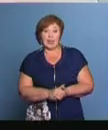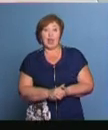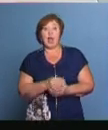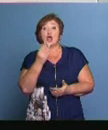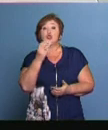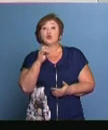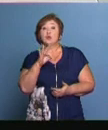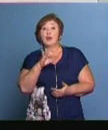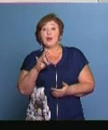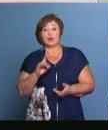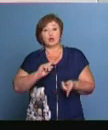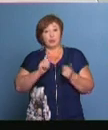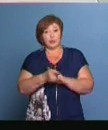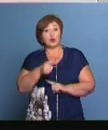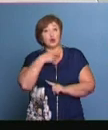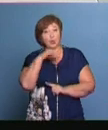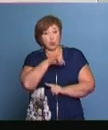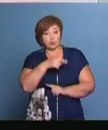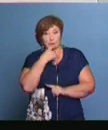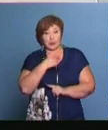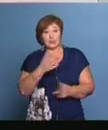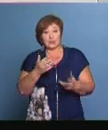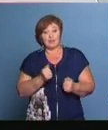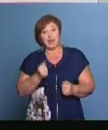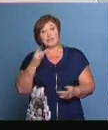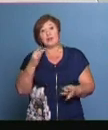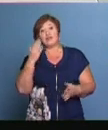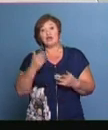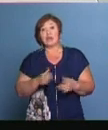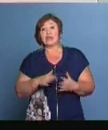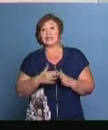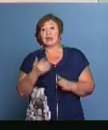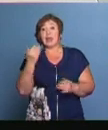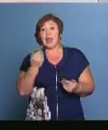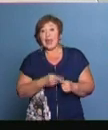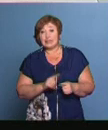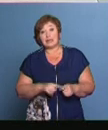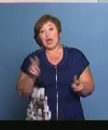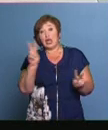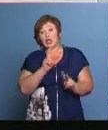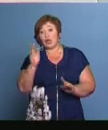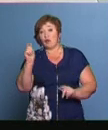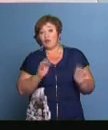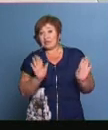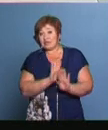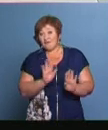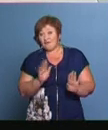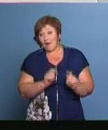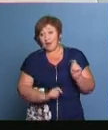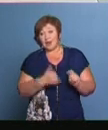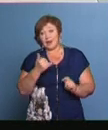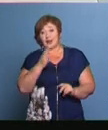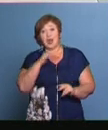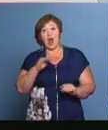Шуткар, что в переводе с удмуртского означает «город счастья», открылся в Ижевске. Это кинофестиваль для школьников, где подростки не зрители,